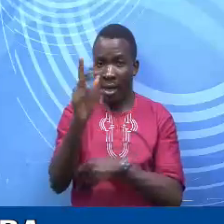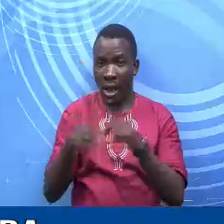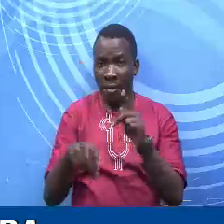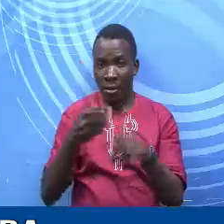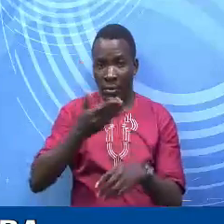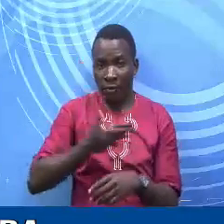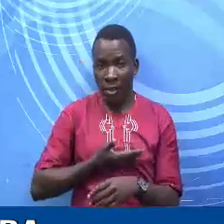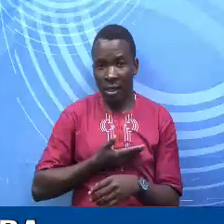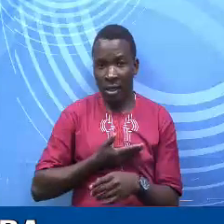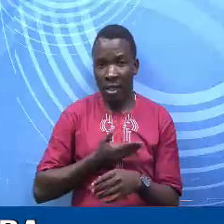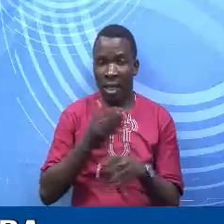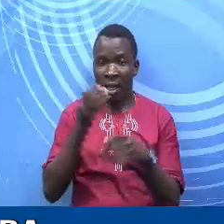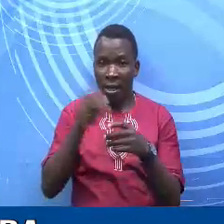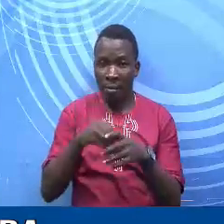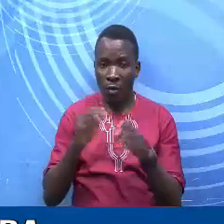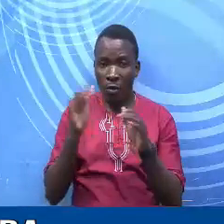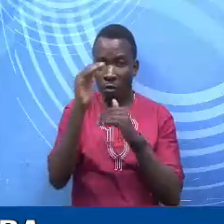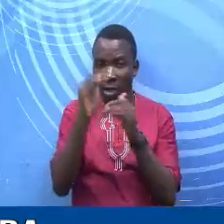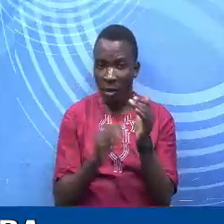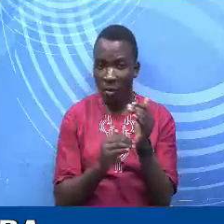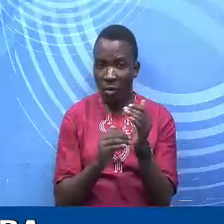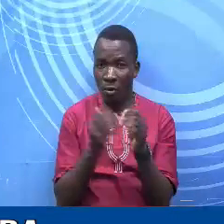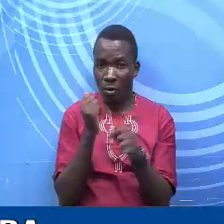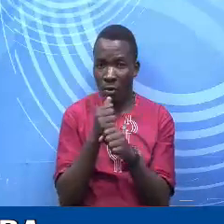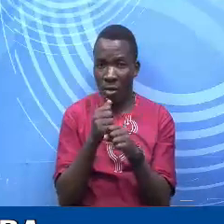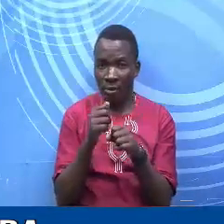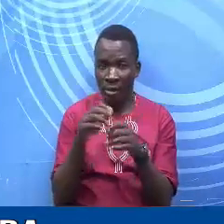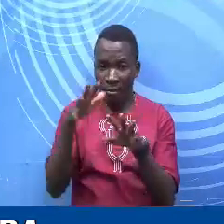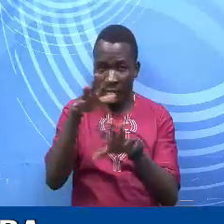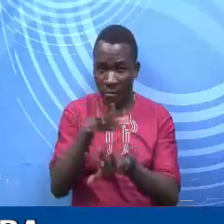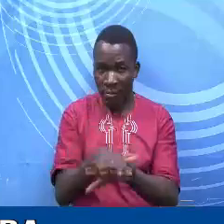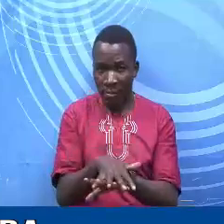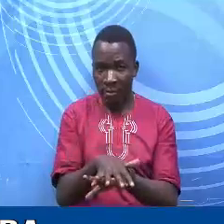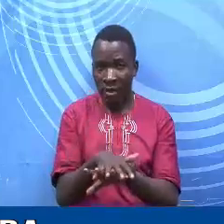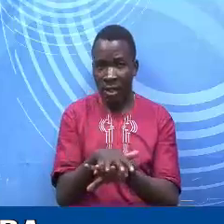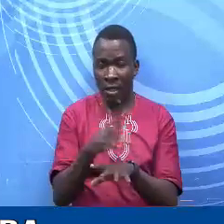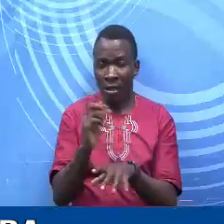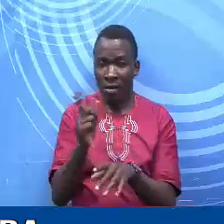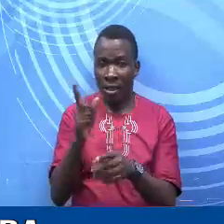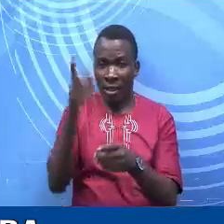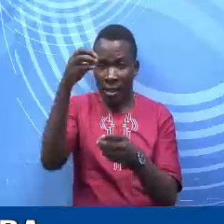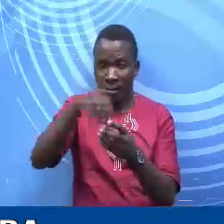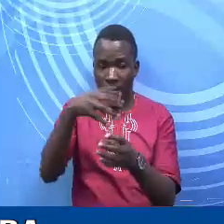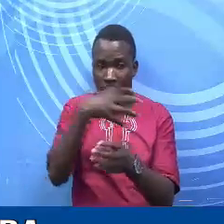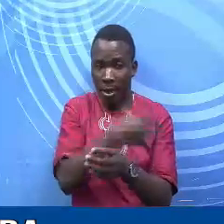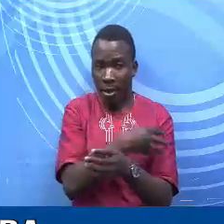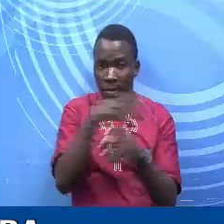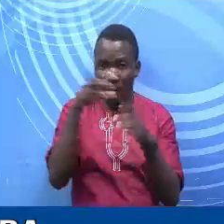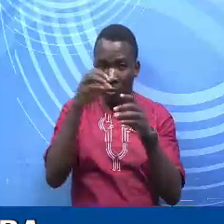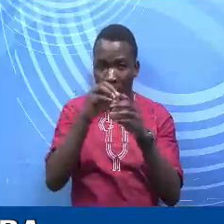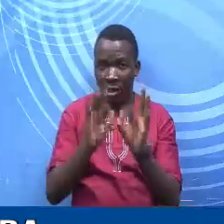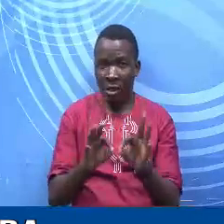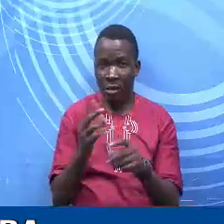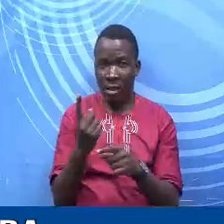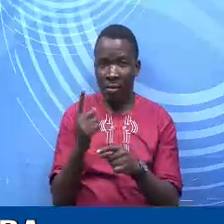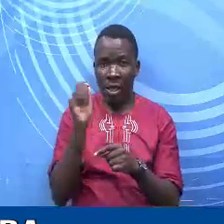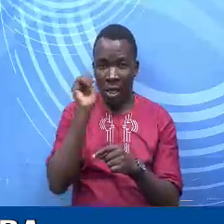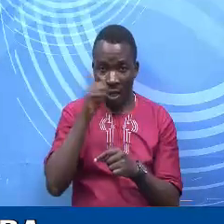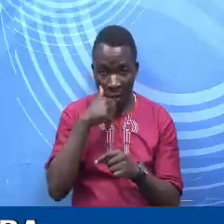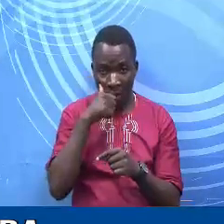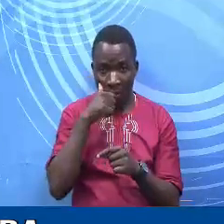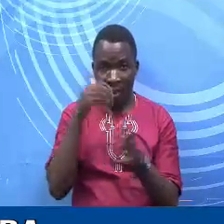bafite So ni mu rwego rwo kugira ngo dukore ibintu bikomatanije tudashyira imbaraga mu kintu kimwe ejo kizakomwe mu